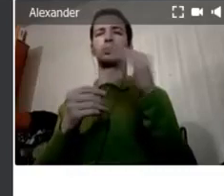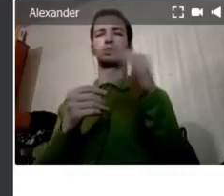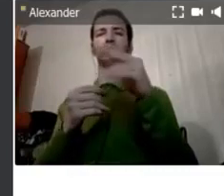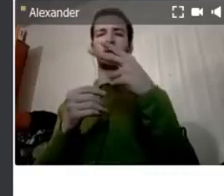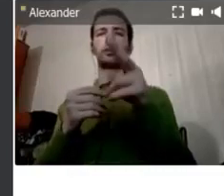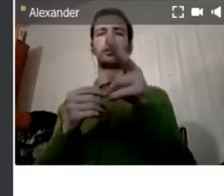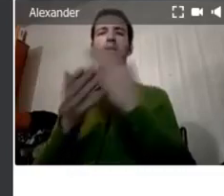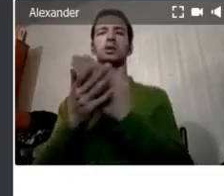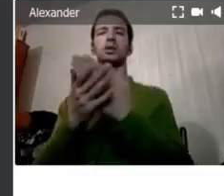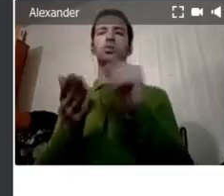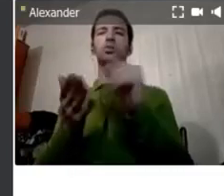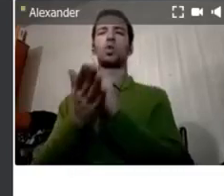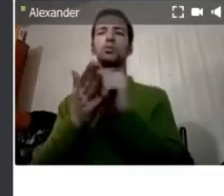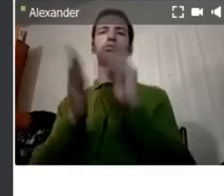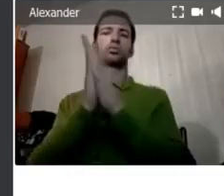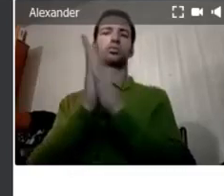карту?